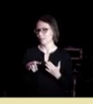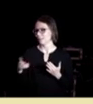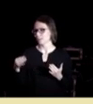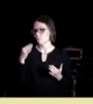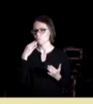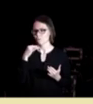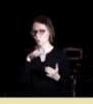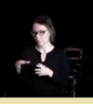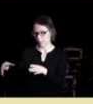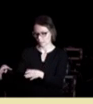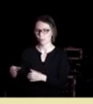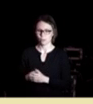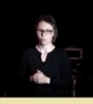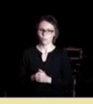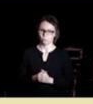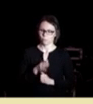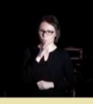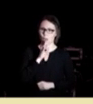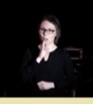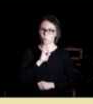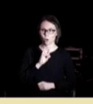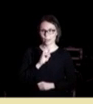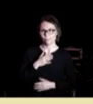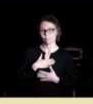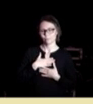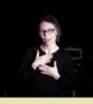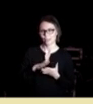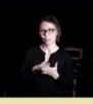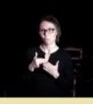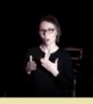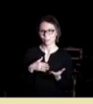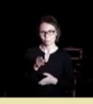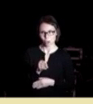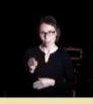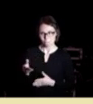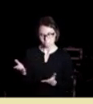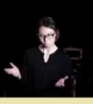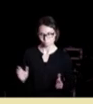befolkningen. Dette er alvorlig, kjære samhandlingspartnere.